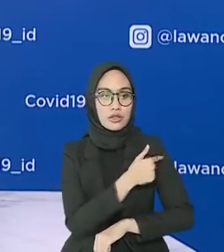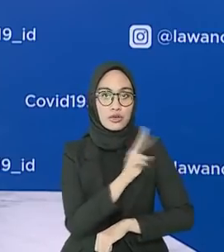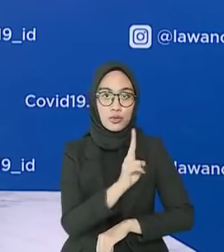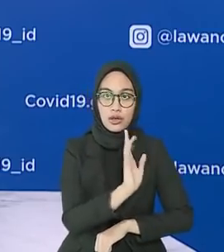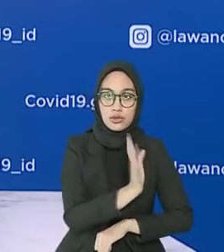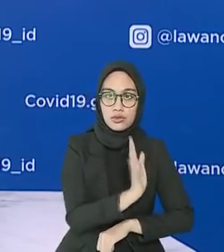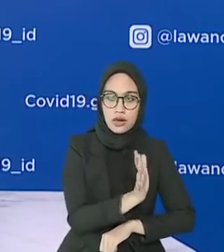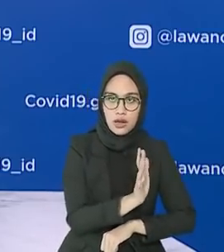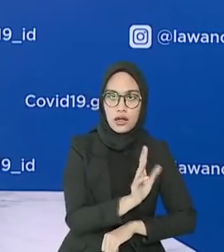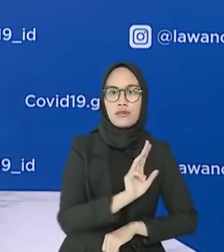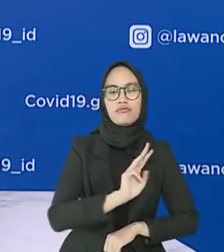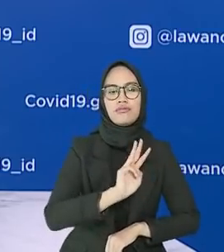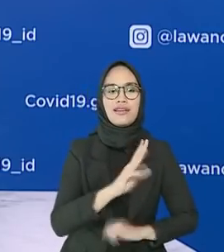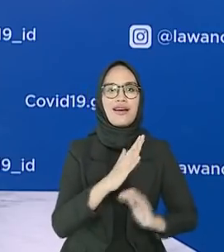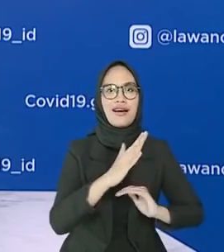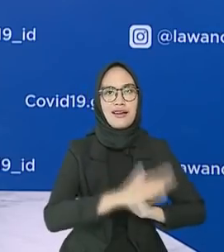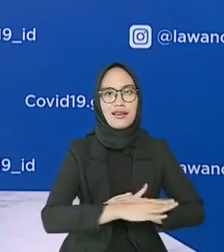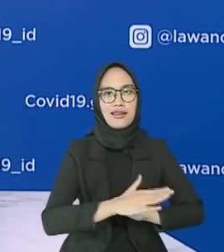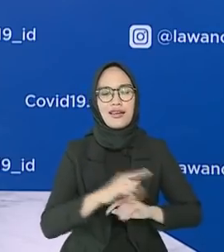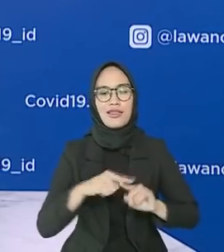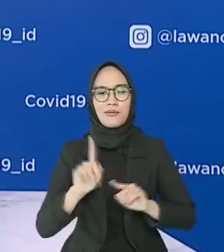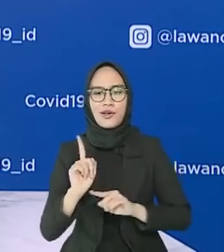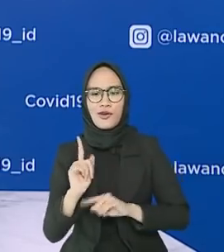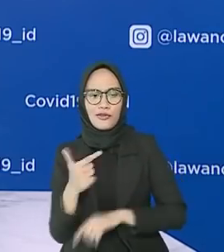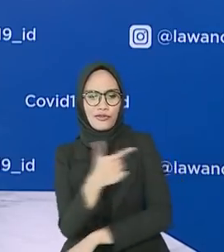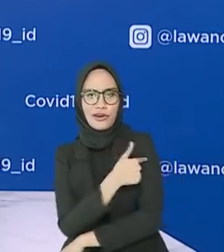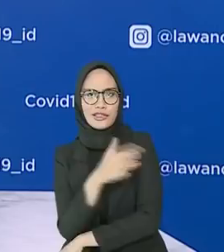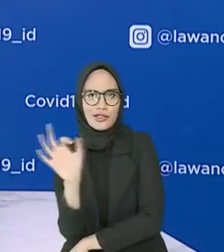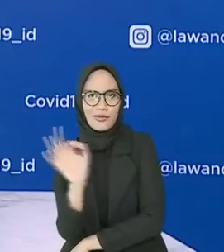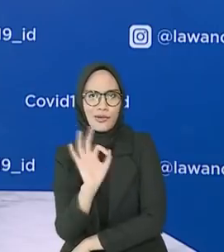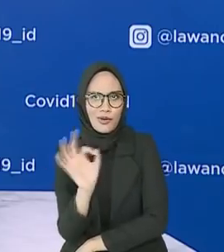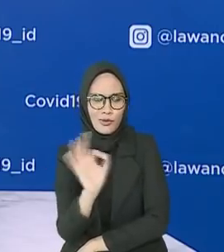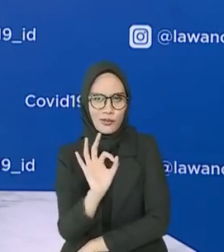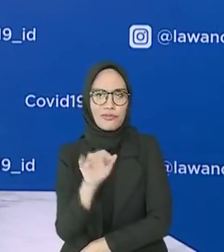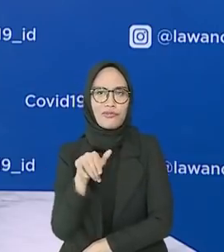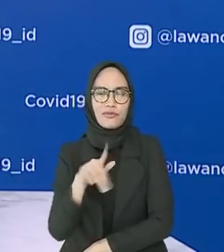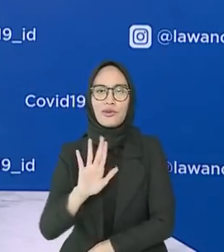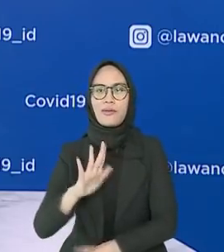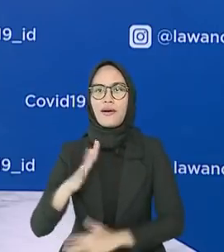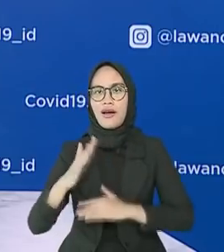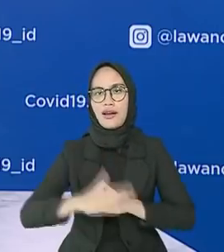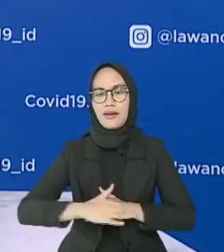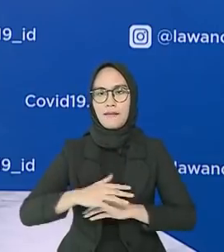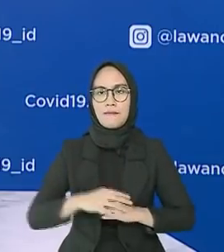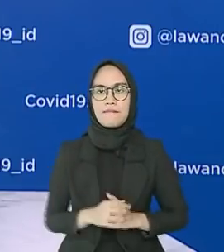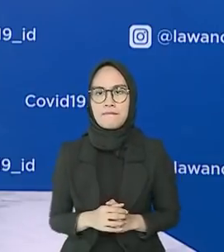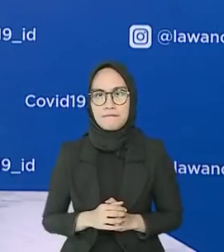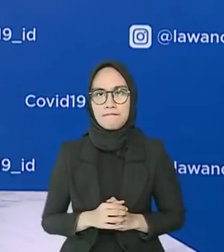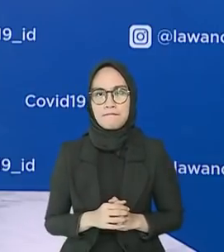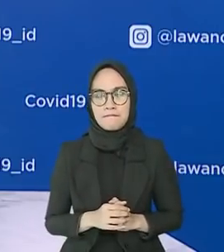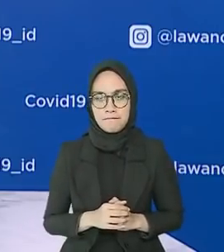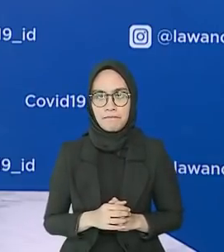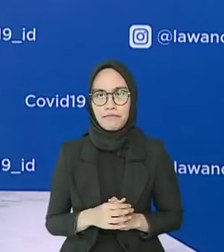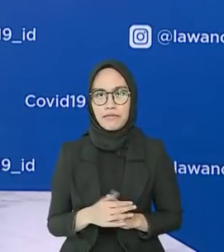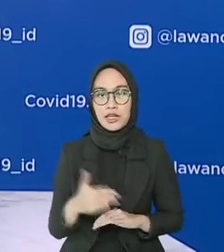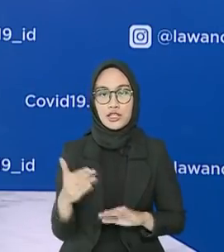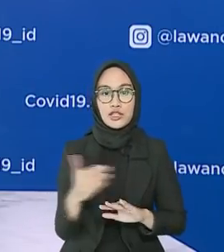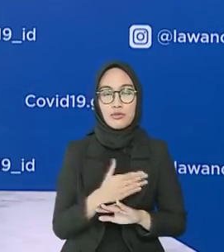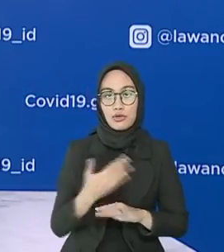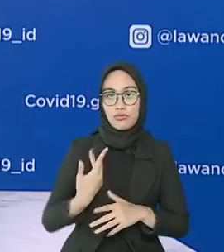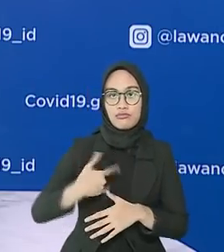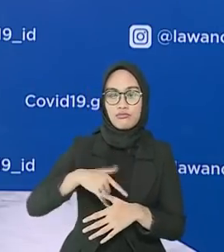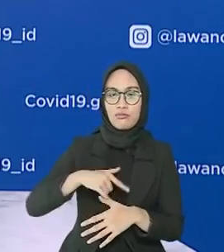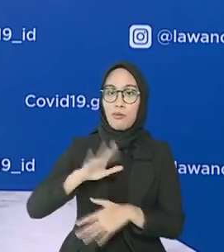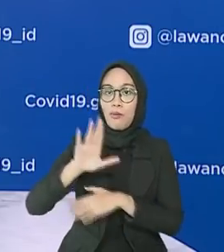dan yang belum divaksin lengkap selama 5 hari. Dan yang keempat, melakukan exit test atau tes ulang